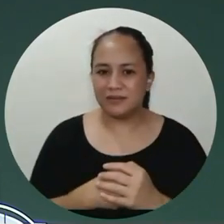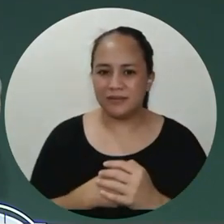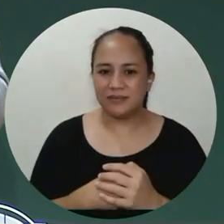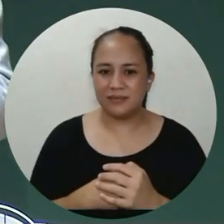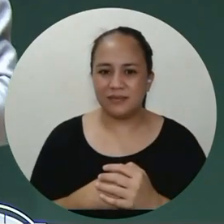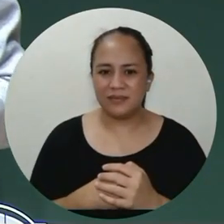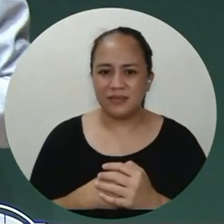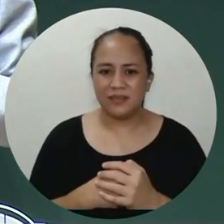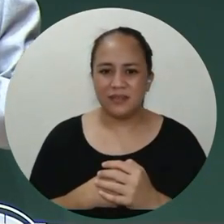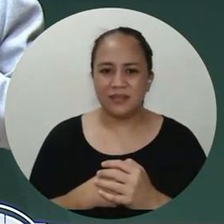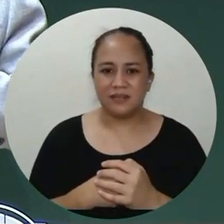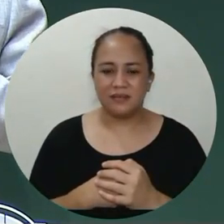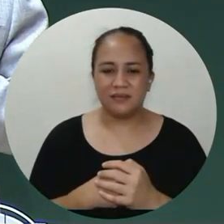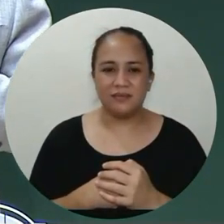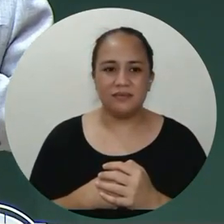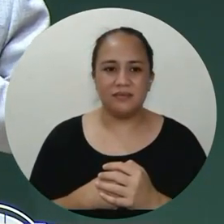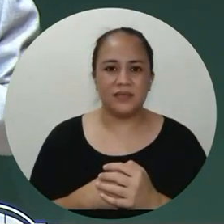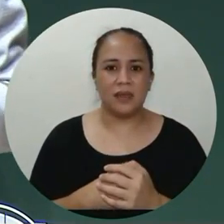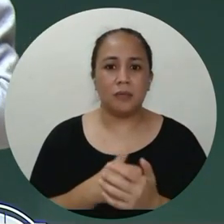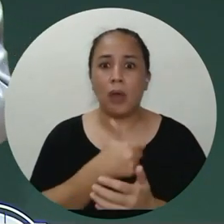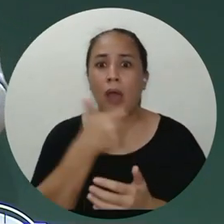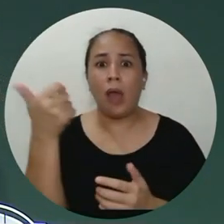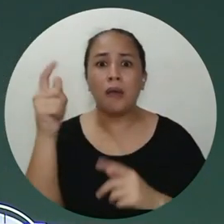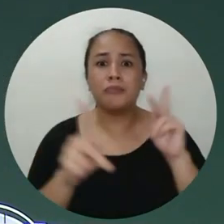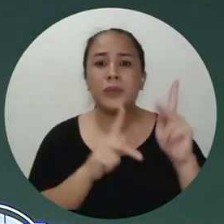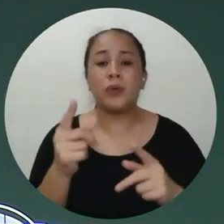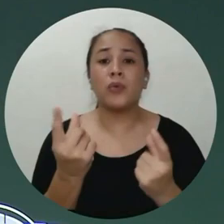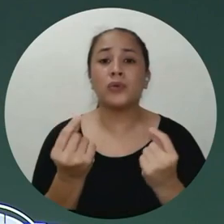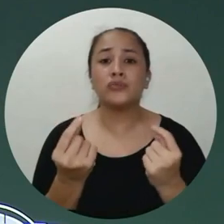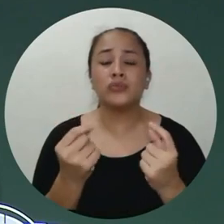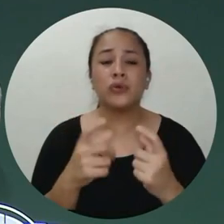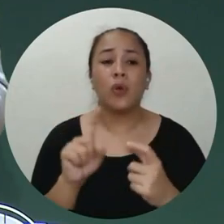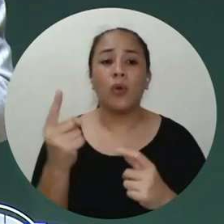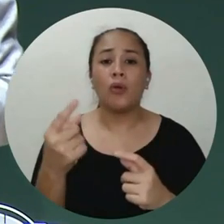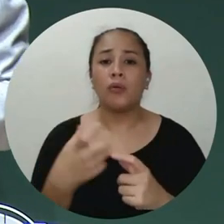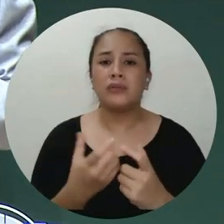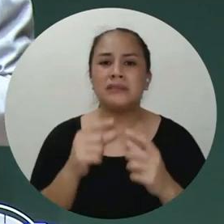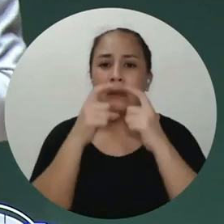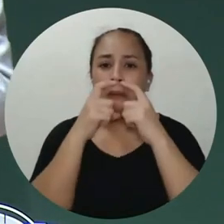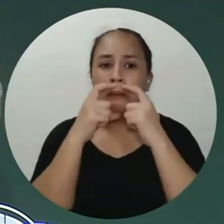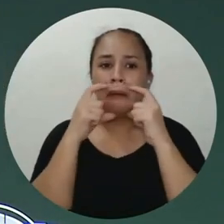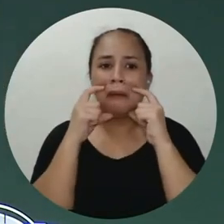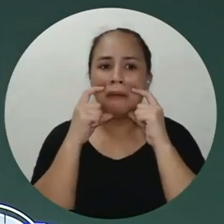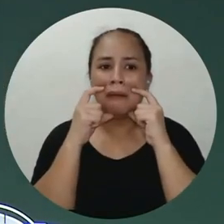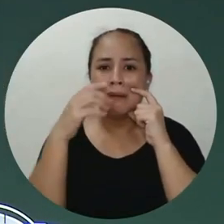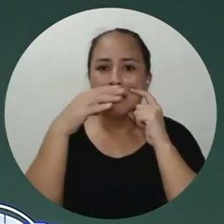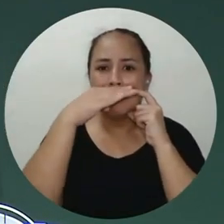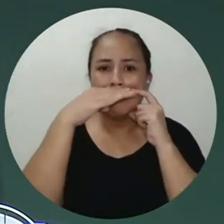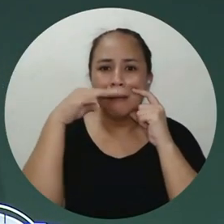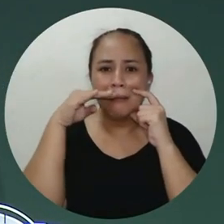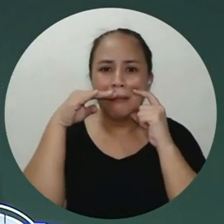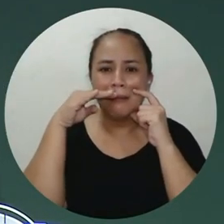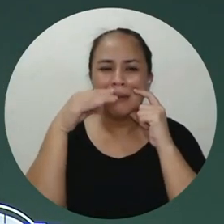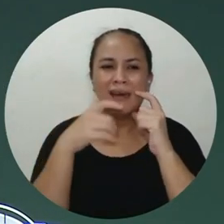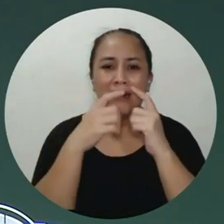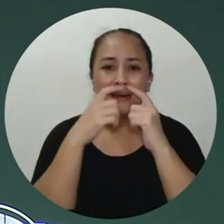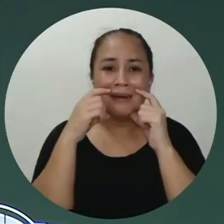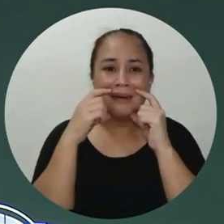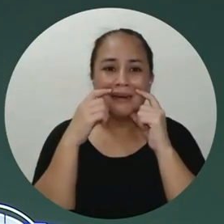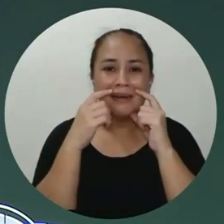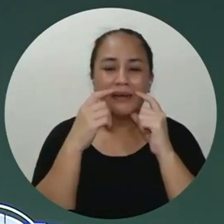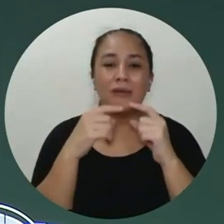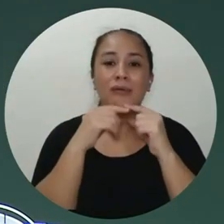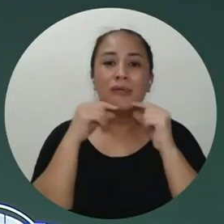이상하게 쓴 사람이 있어요. And, but there are people who wear their mask, but it's not quite 턱서크라고, correct. 턱서크. They wear it under their chin.